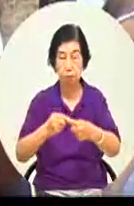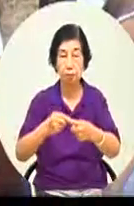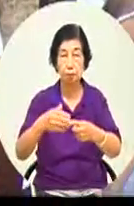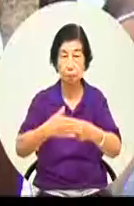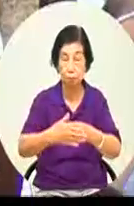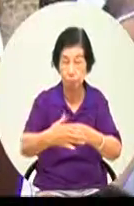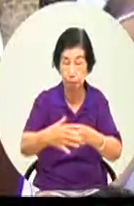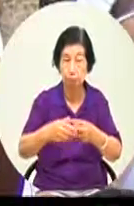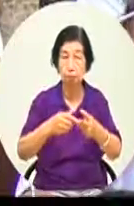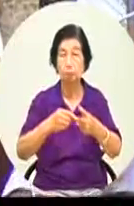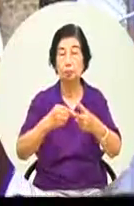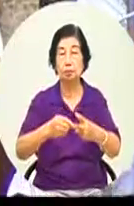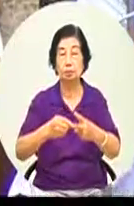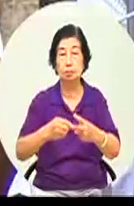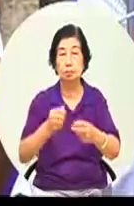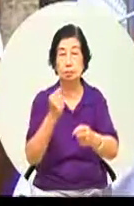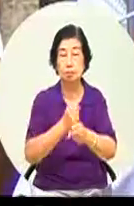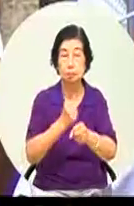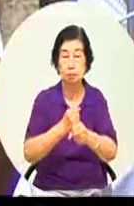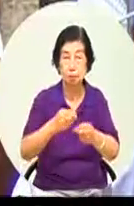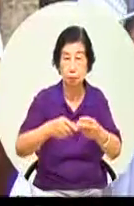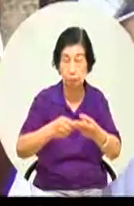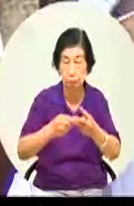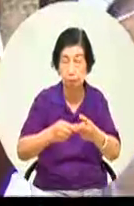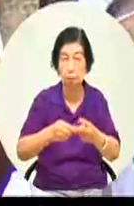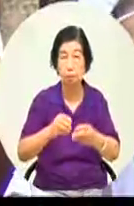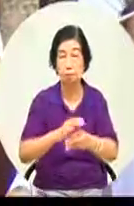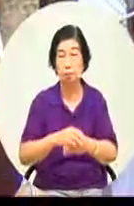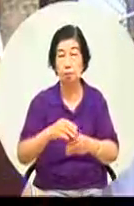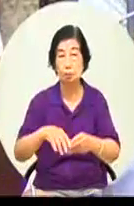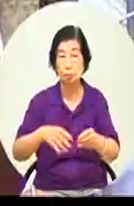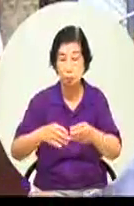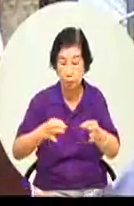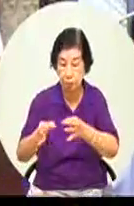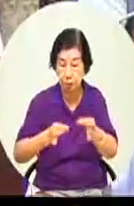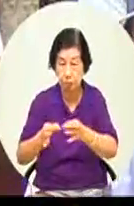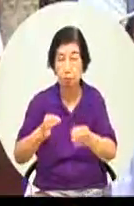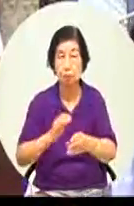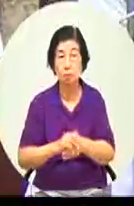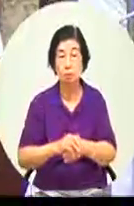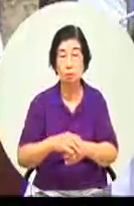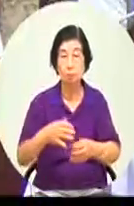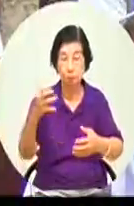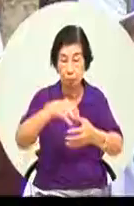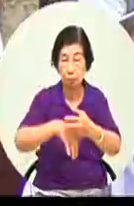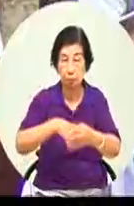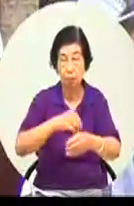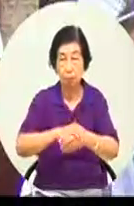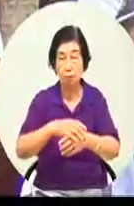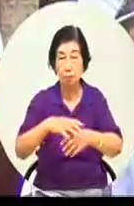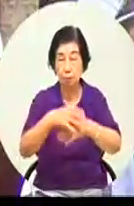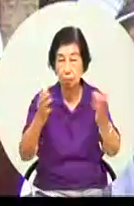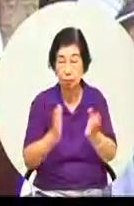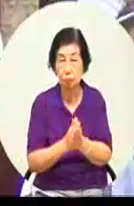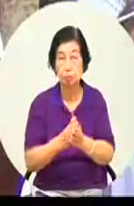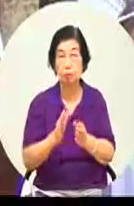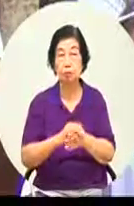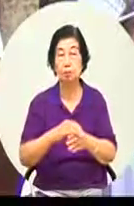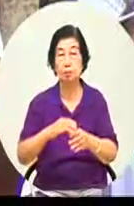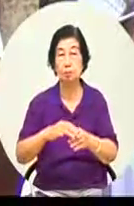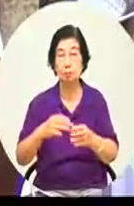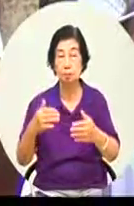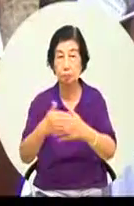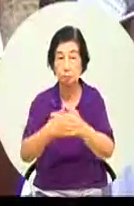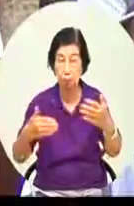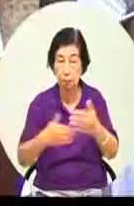营运阶段。那我们计划阶段部分，其实已经都有做整体的一个考量，涵盖我们交通局长所提的部分哦，相关的这些交通冲击分